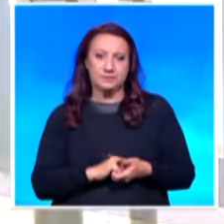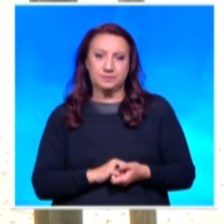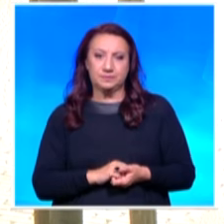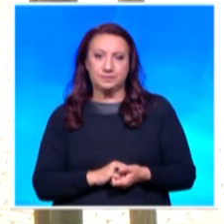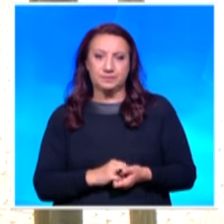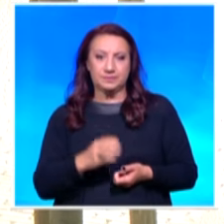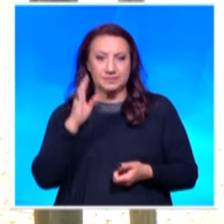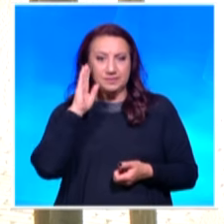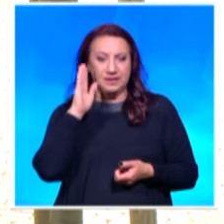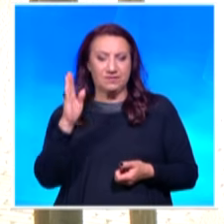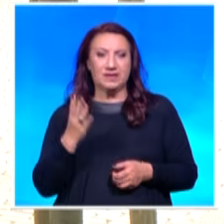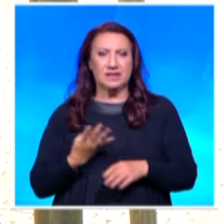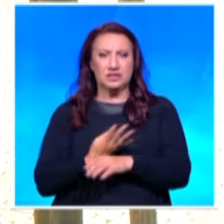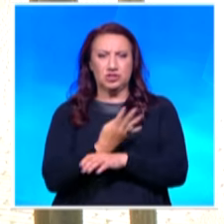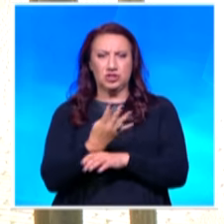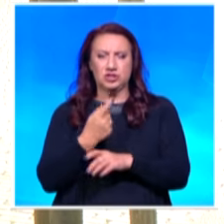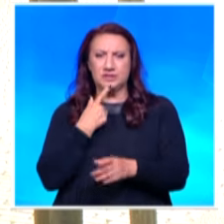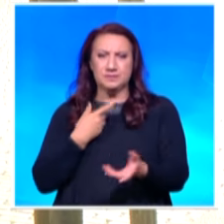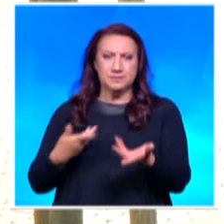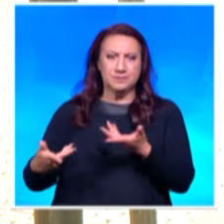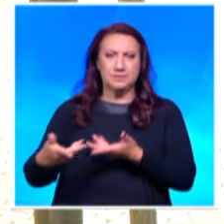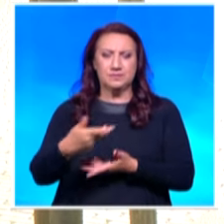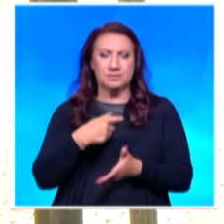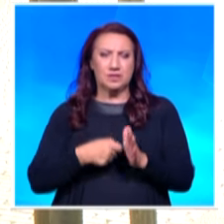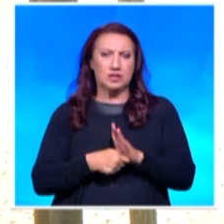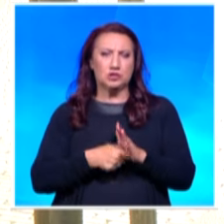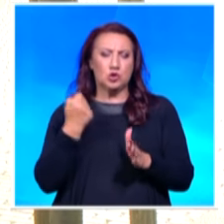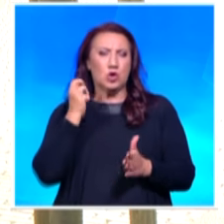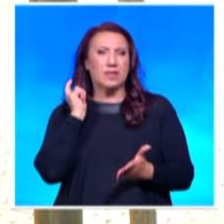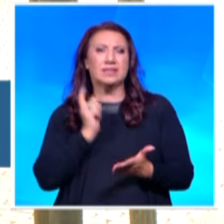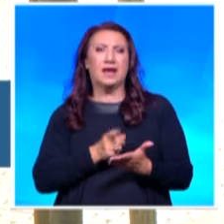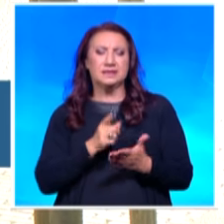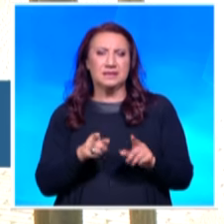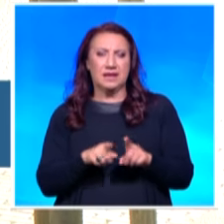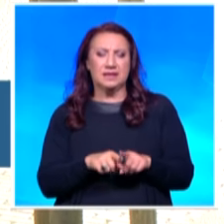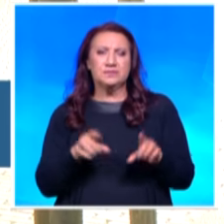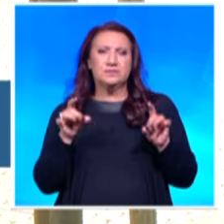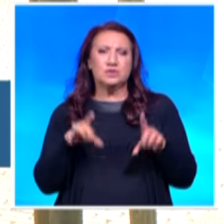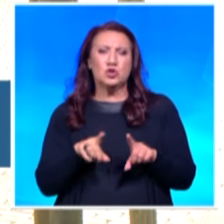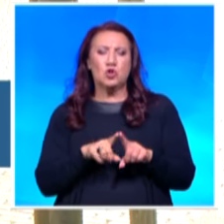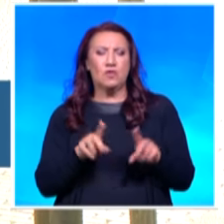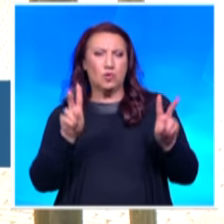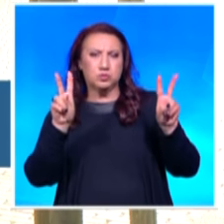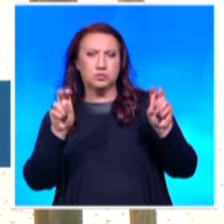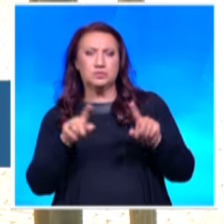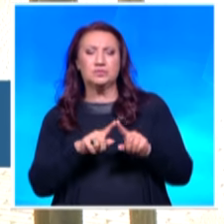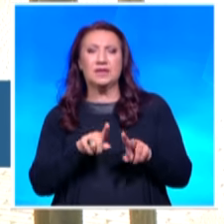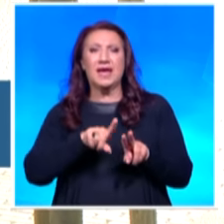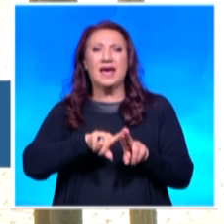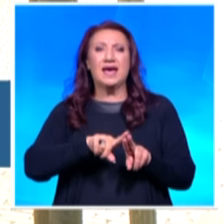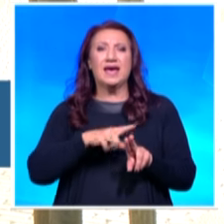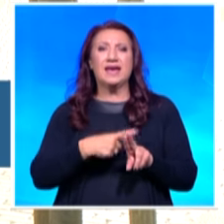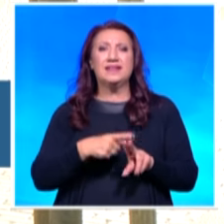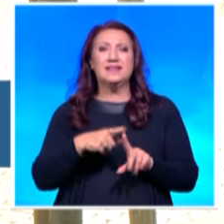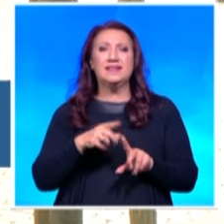Здравейте! 4 часа дебати, по-строги наказания при агресия и нова дефиниция в правния мир – интимна връзка. Така може да обобщим